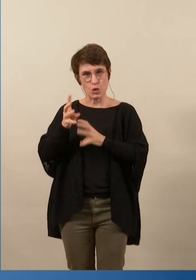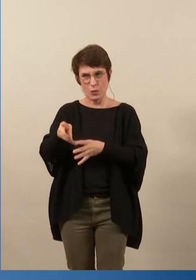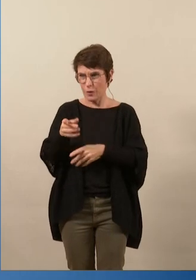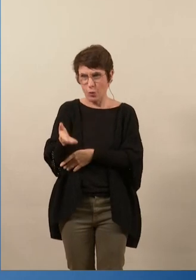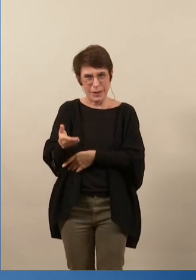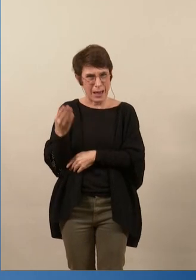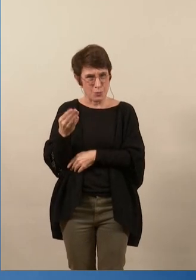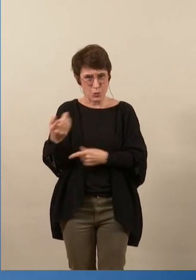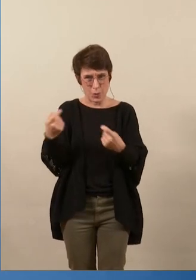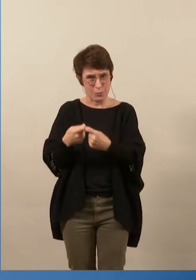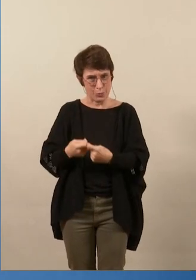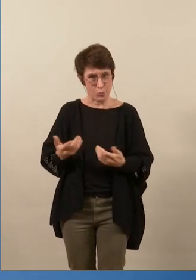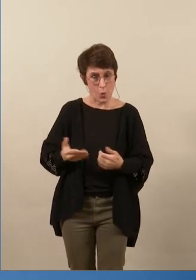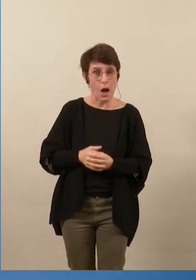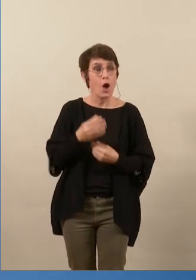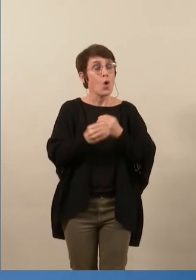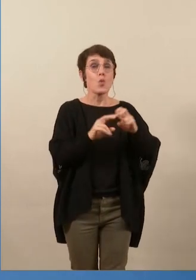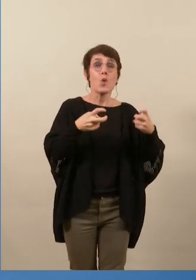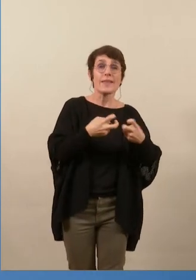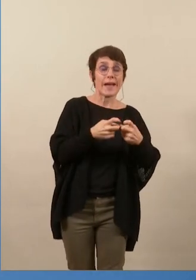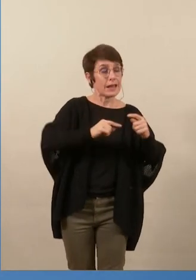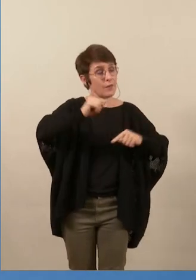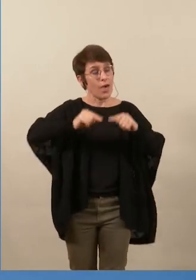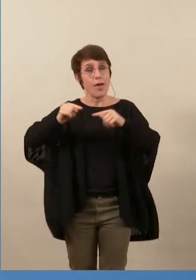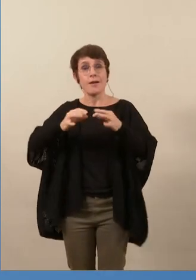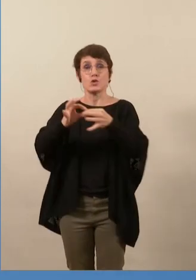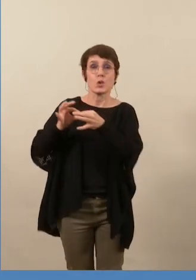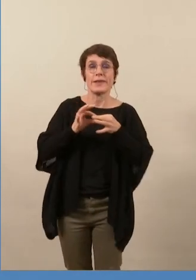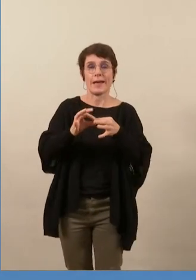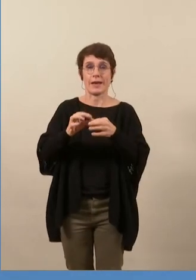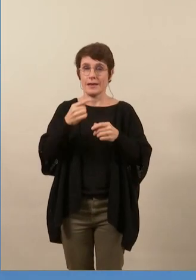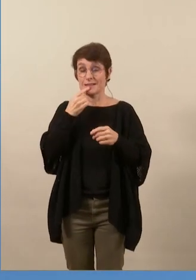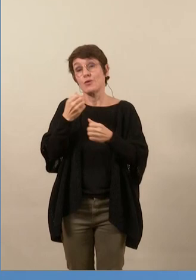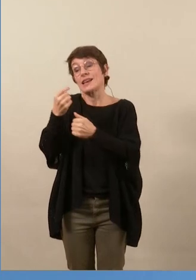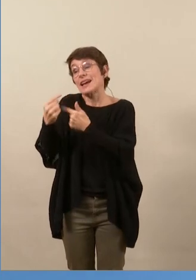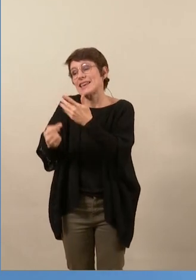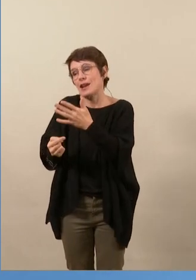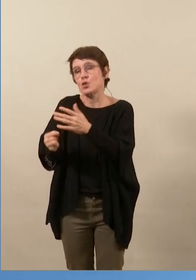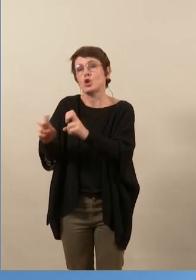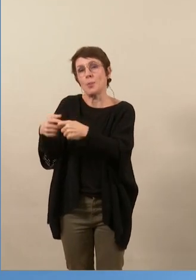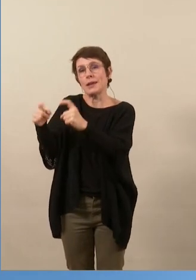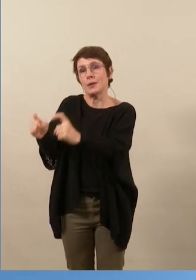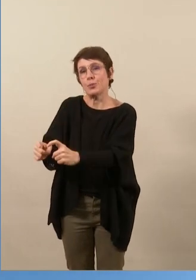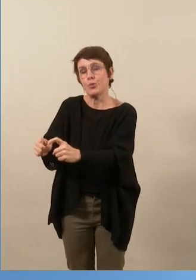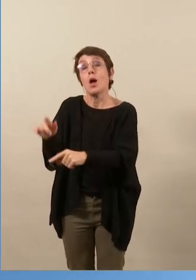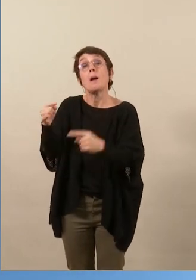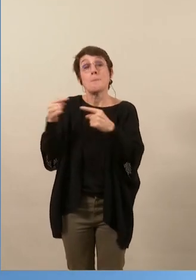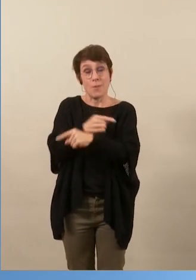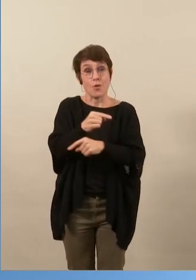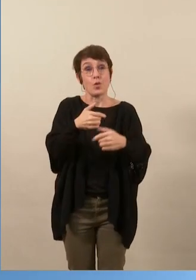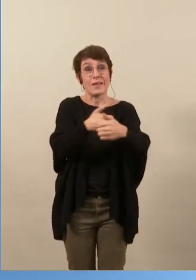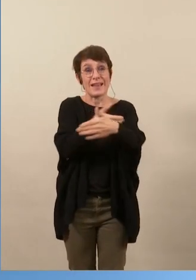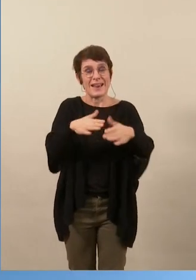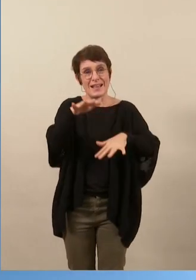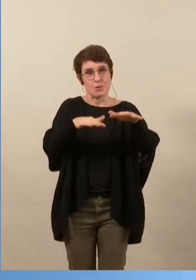tarifications solidaires qui consistent en fait à faire payer moins quelques un mais à ponctionner les classes moyennes qui sont en